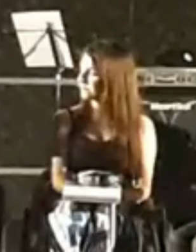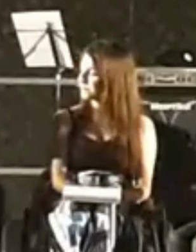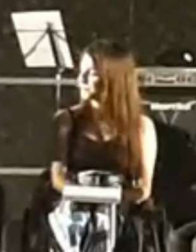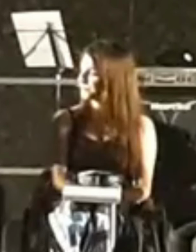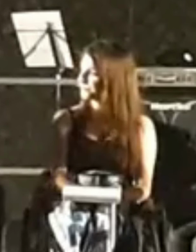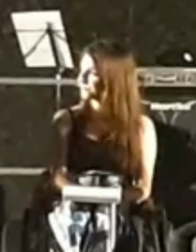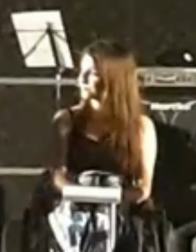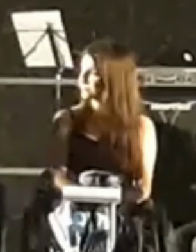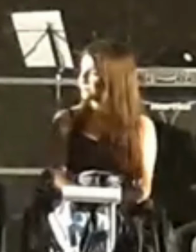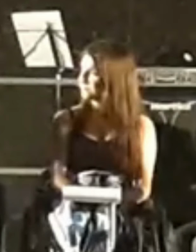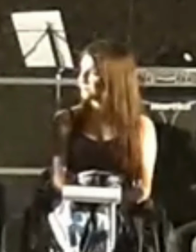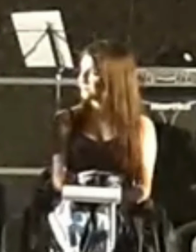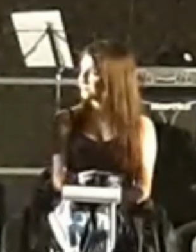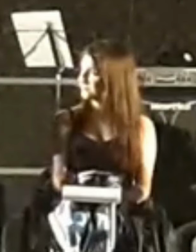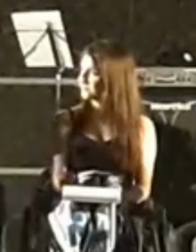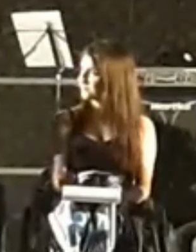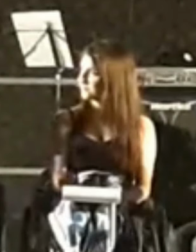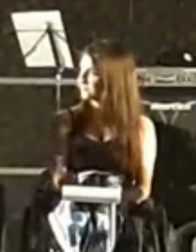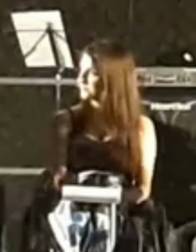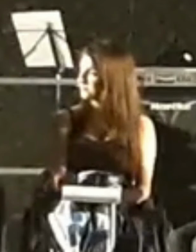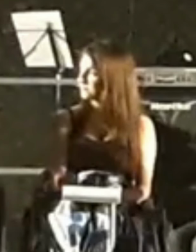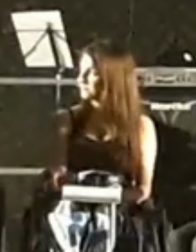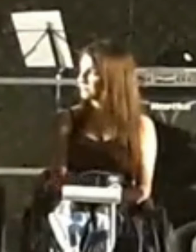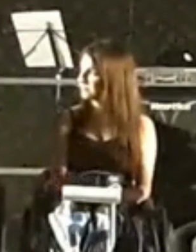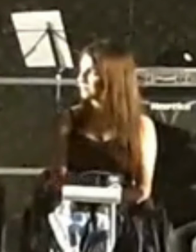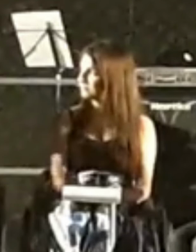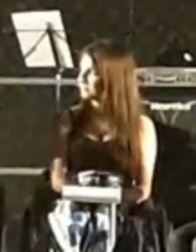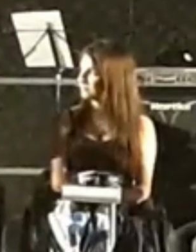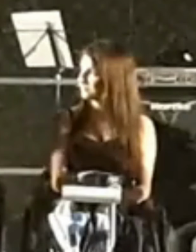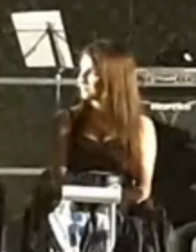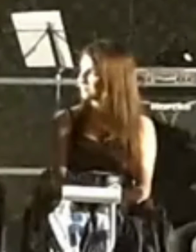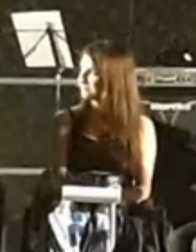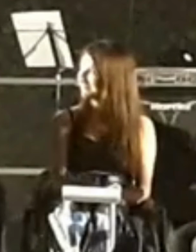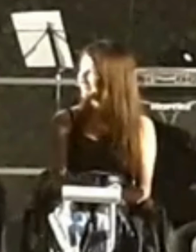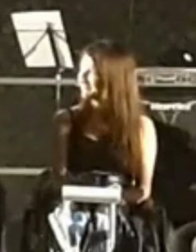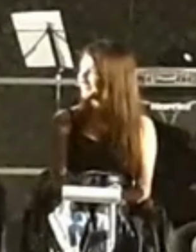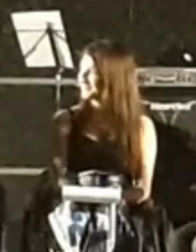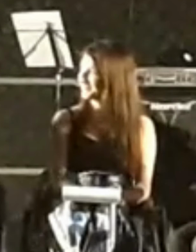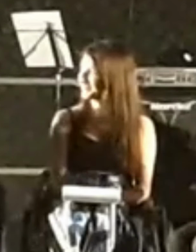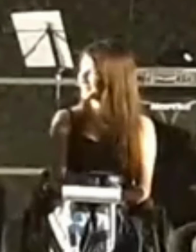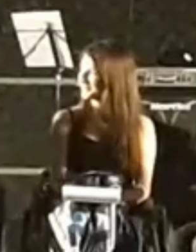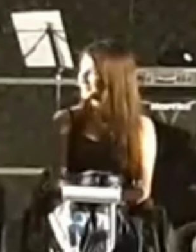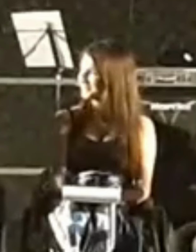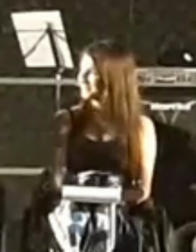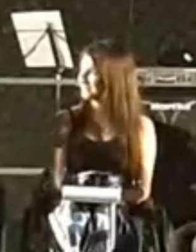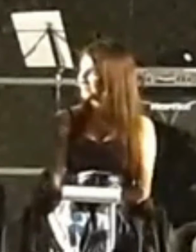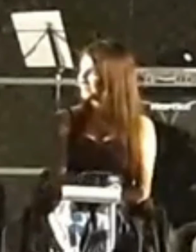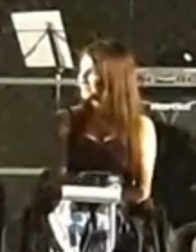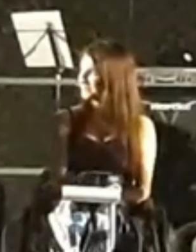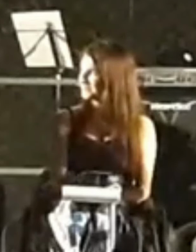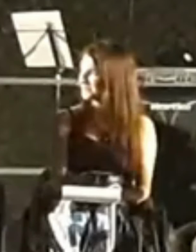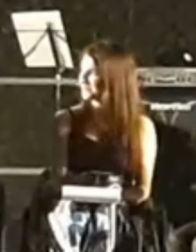era poco. E quindi per sbaglio abbiamo messo mezz'ora, per sbaglio, uno sbaglio